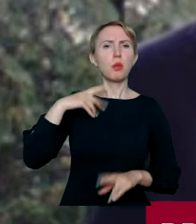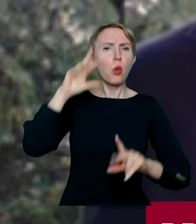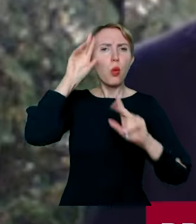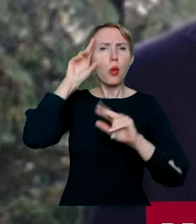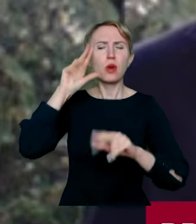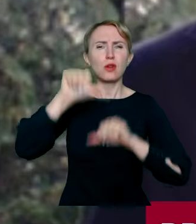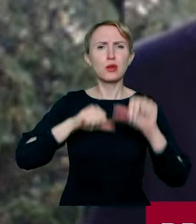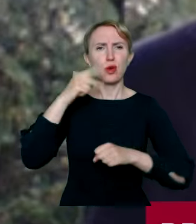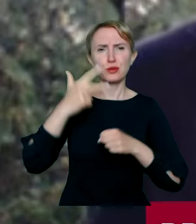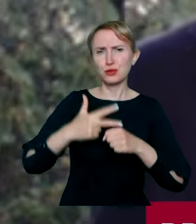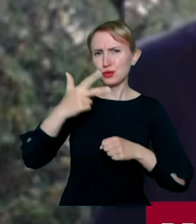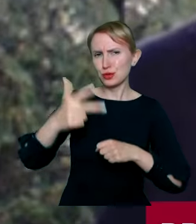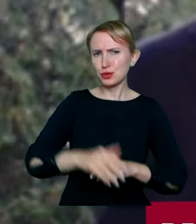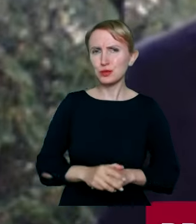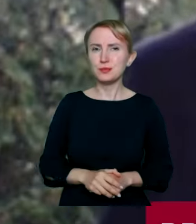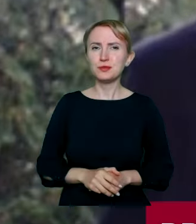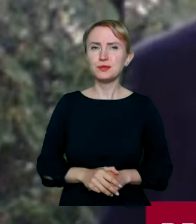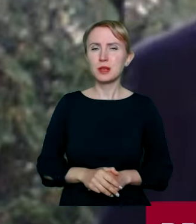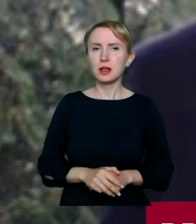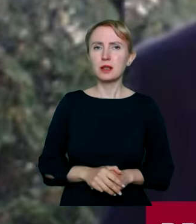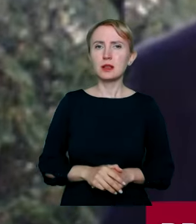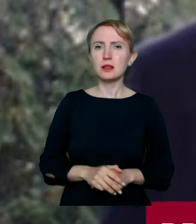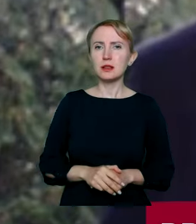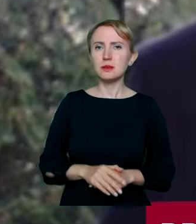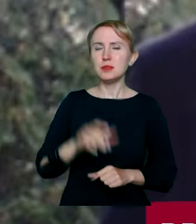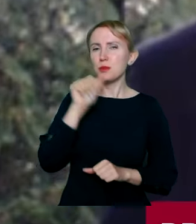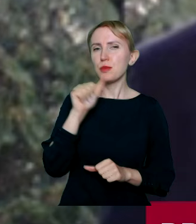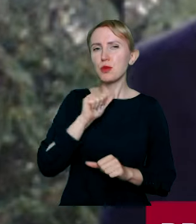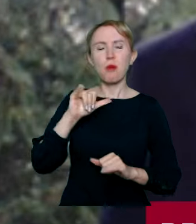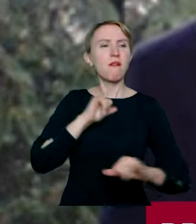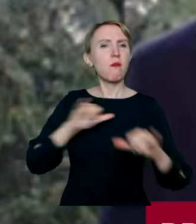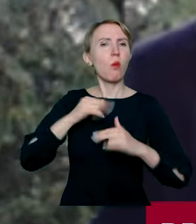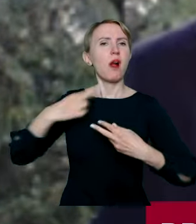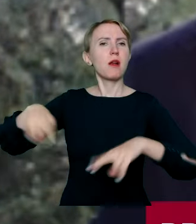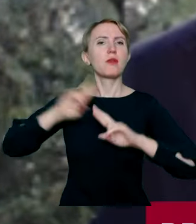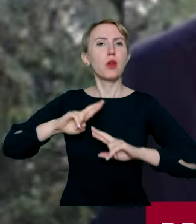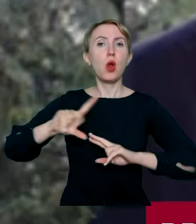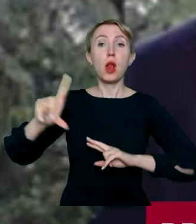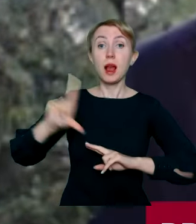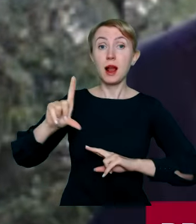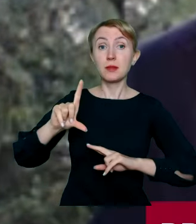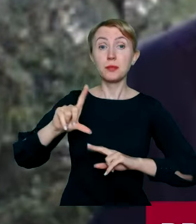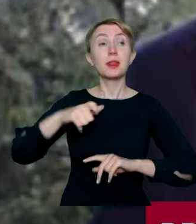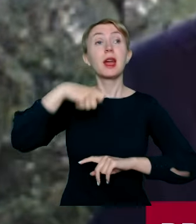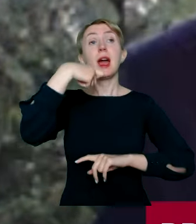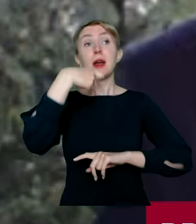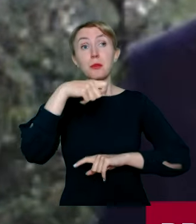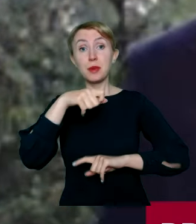rokiem 33 i z taką próbą przejęcia władzy w sposób legalny, czyli obalenie prezydenta w